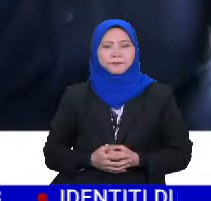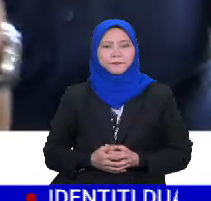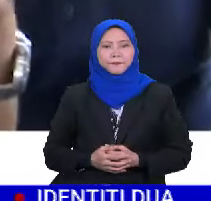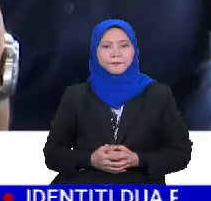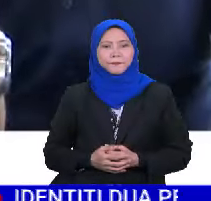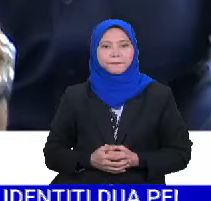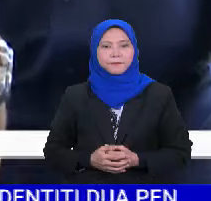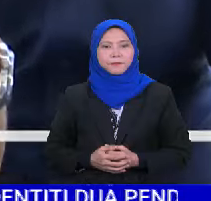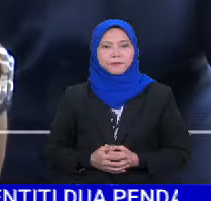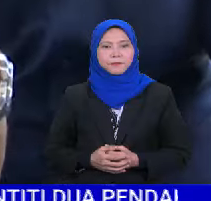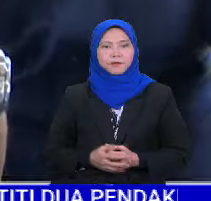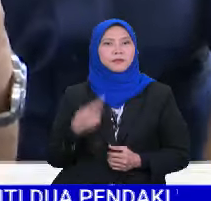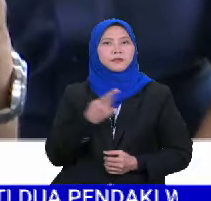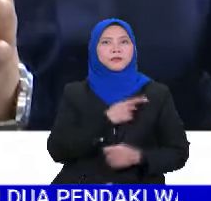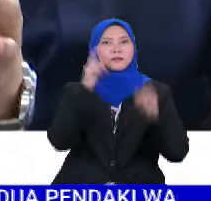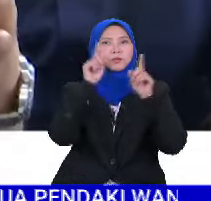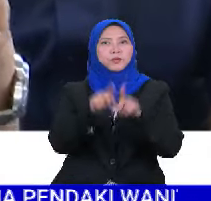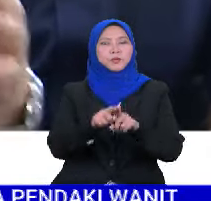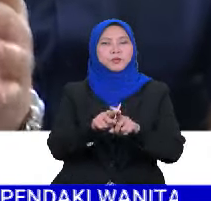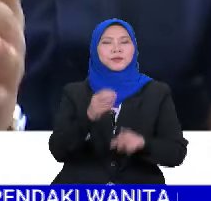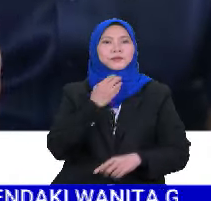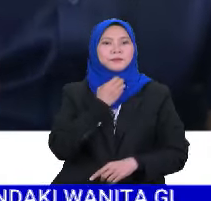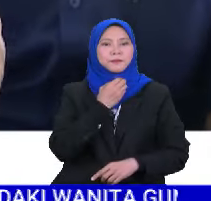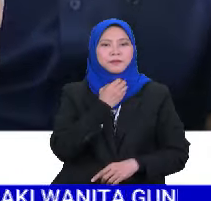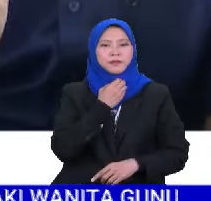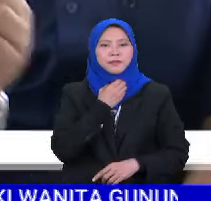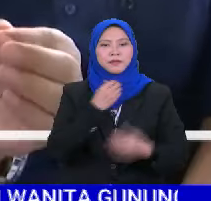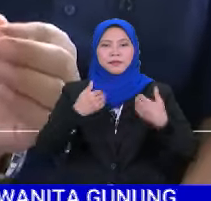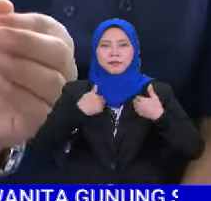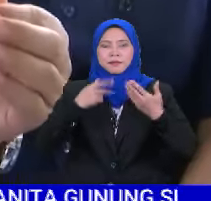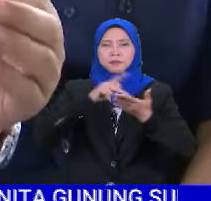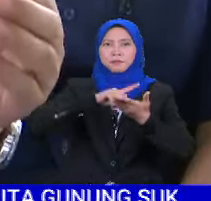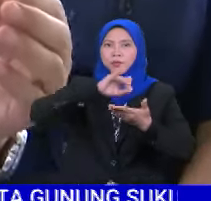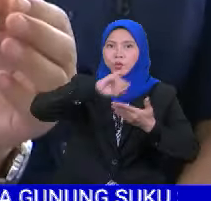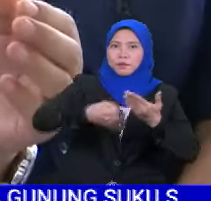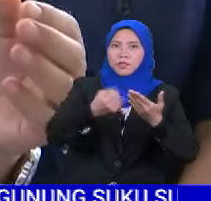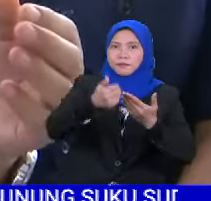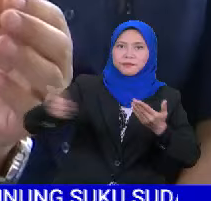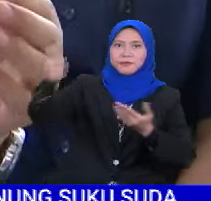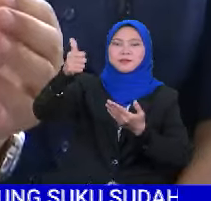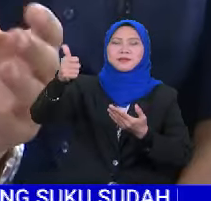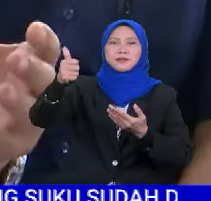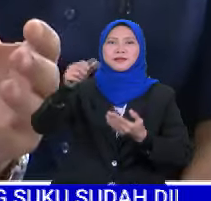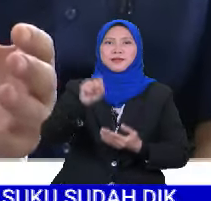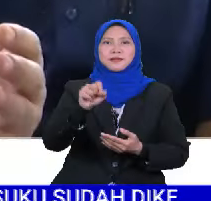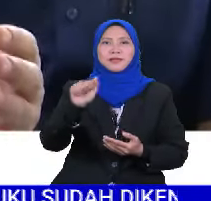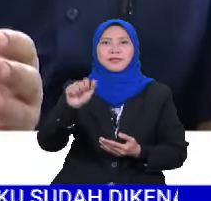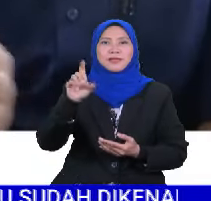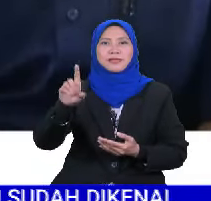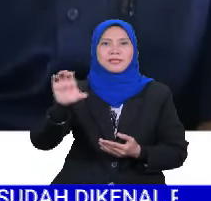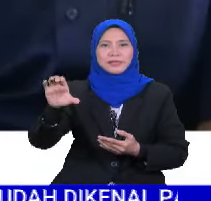Ayo kita bersetuju untuk di negeri perak nih dia degan pilot project yang dibuat di tanah STDC